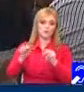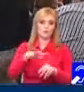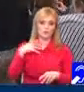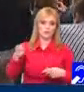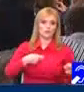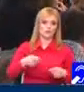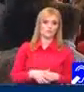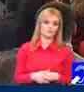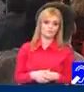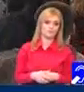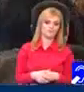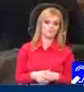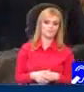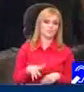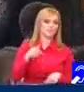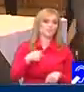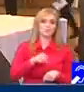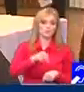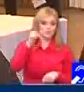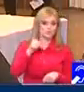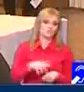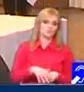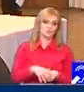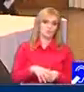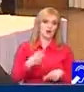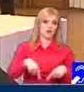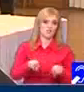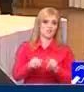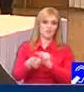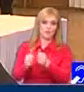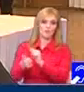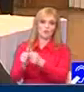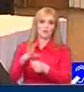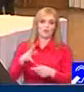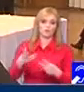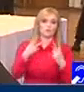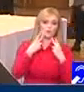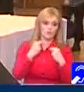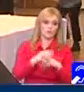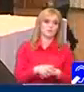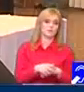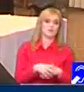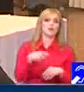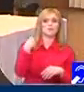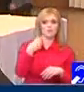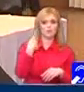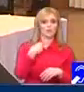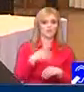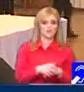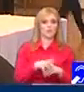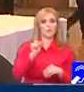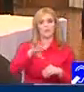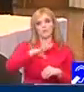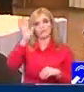guvernare? Nu simțim astfel de reformă, fiindcă este, adică se vorbește, eu știu, poate